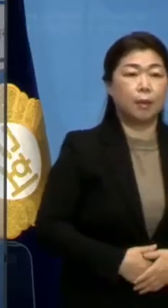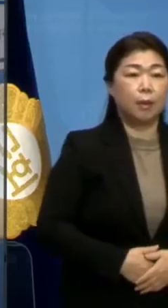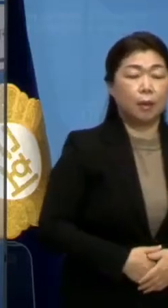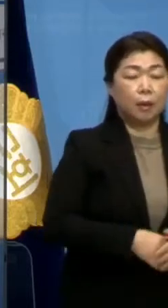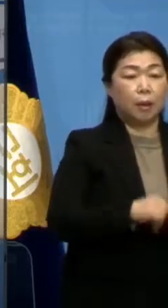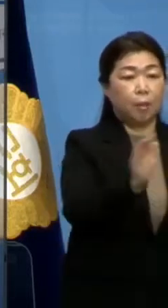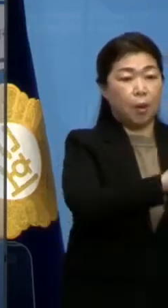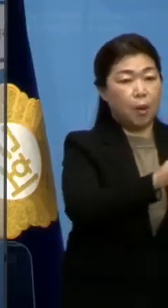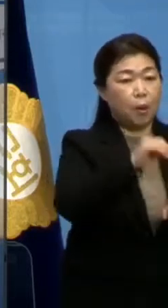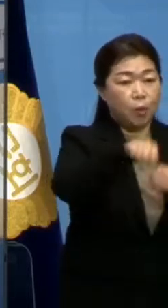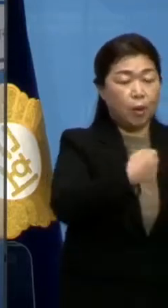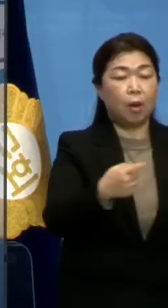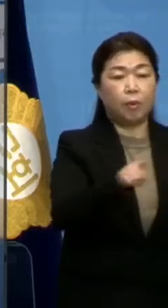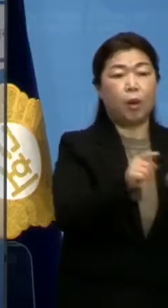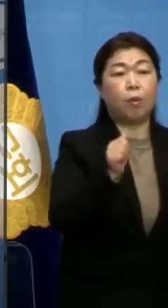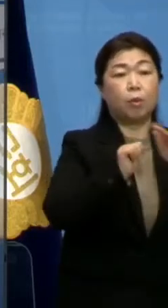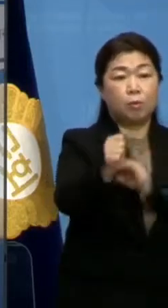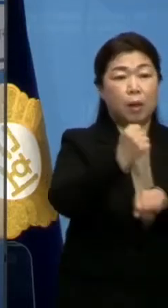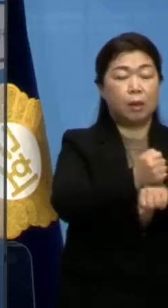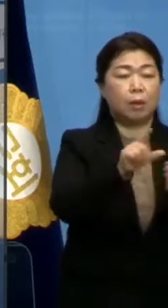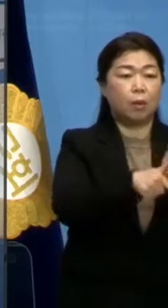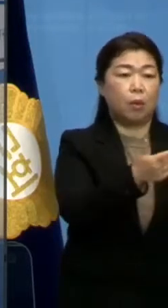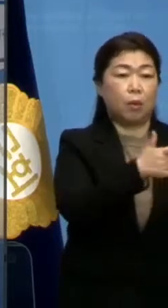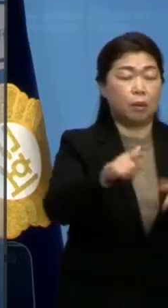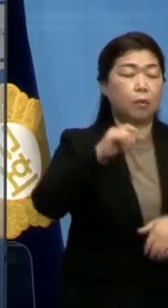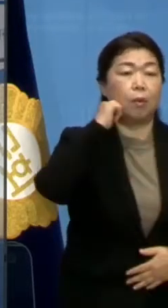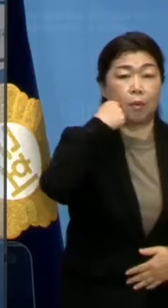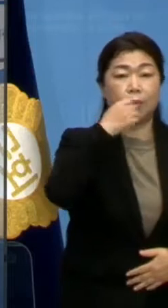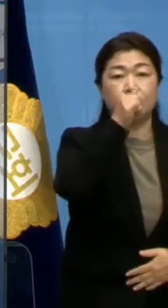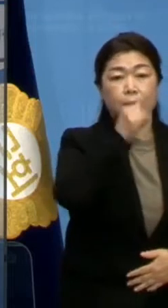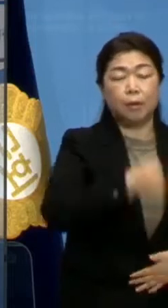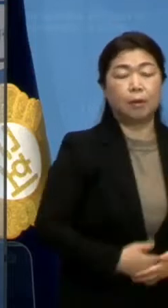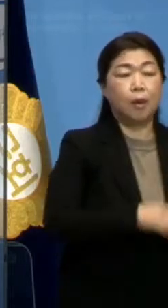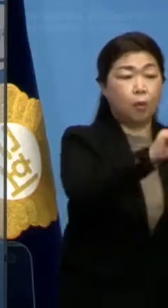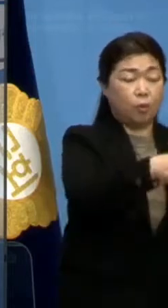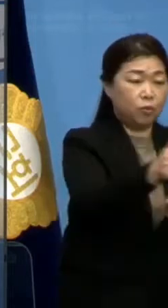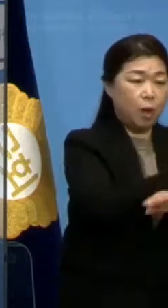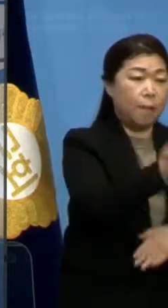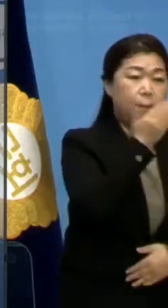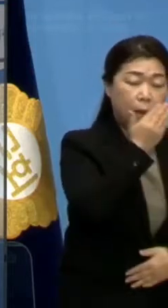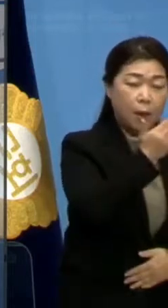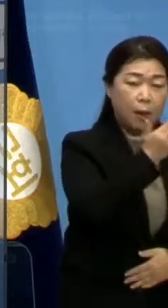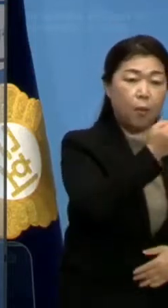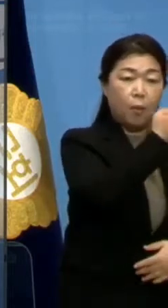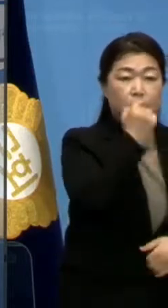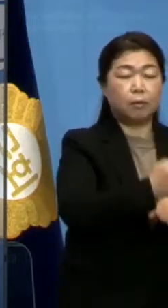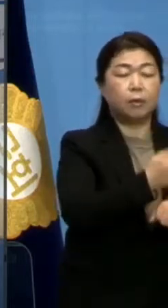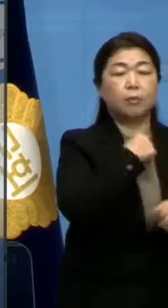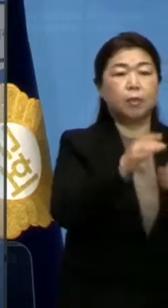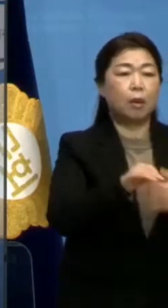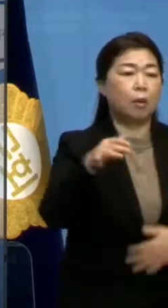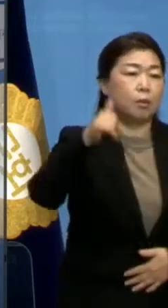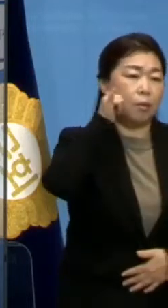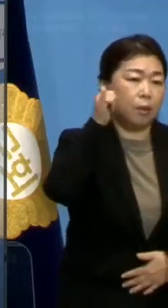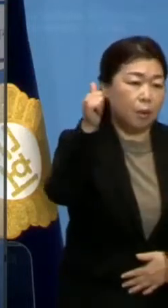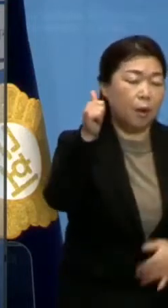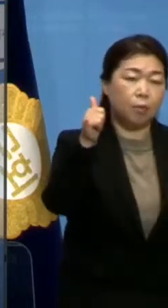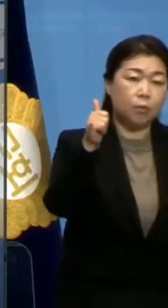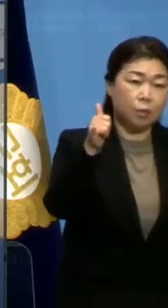반려동물과 함께 외출하는 데는 여러 가지 어려움이 있습니다 동물 출입 가능 여부를 확인 하려면 일일이 전화로 문의해야 하는 게